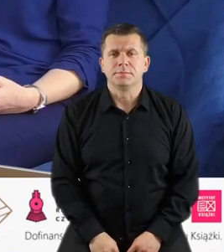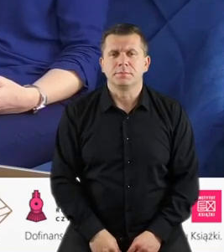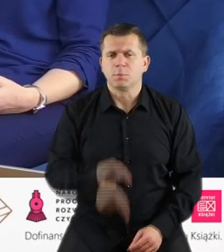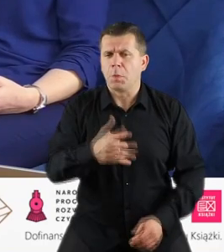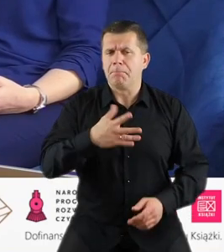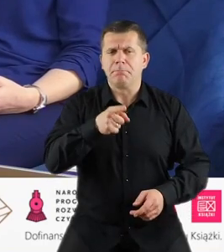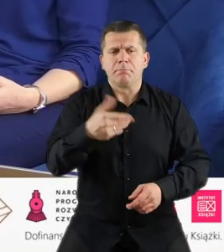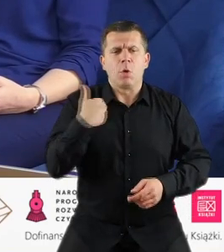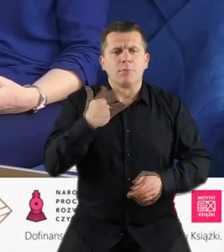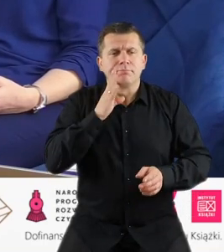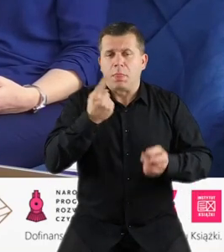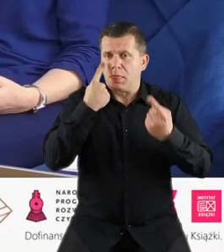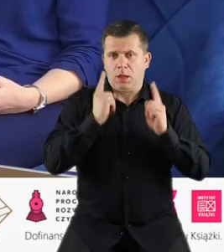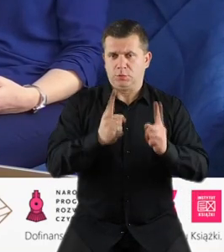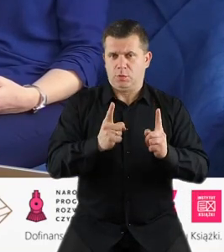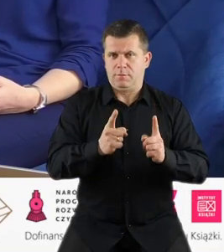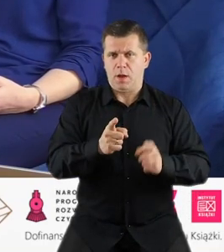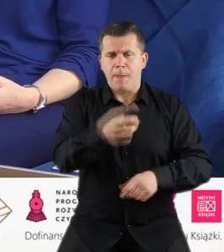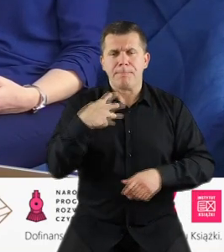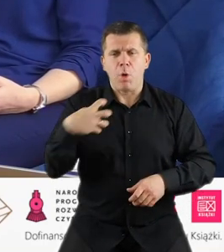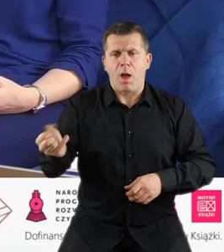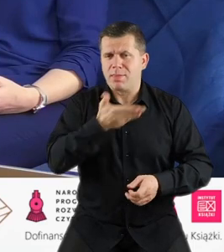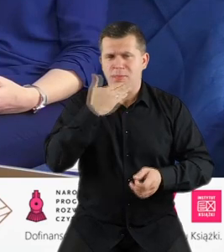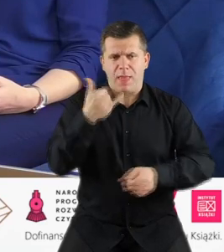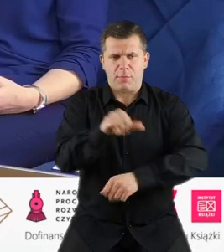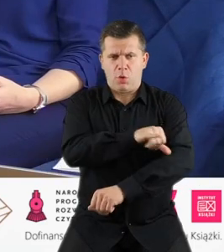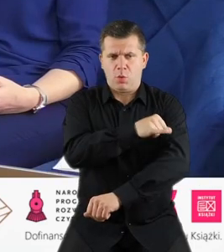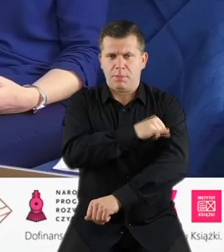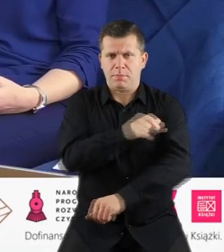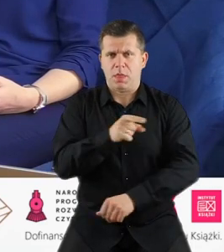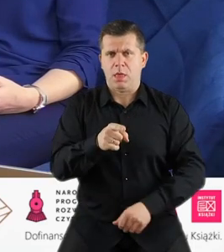to było niezauważalne. Kiedy bohater nie miał imienia,